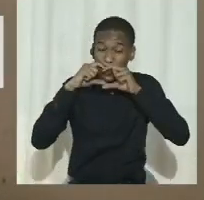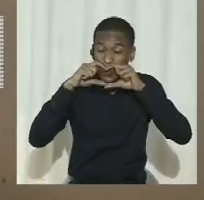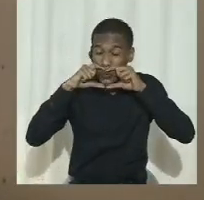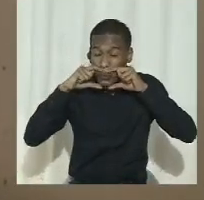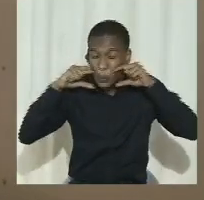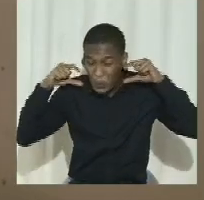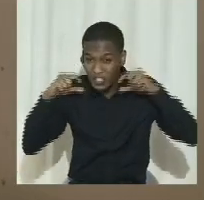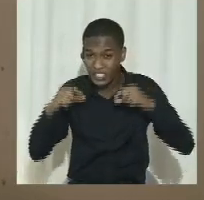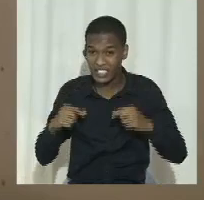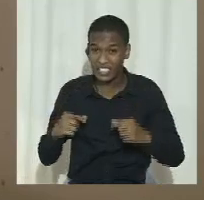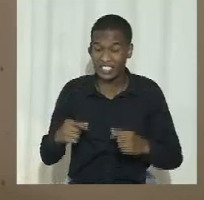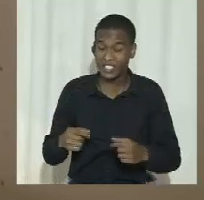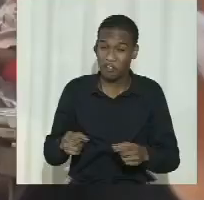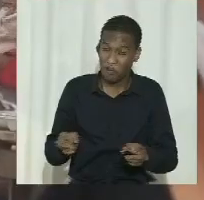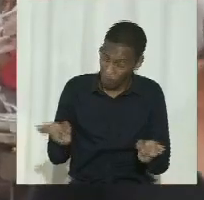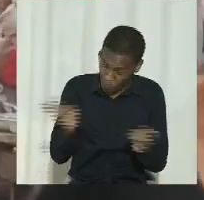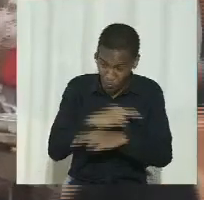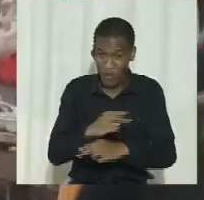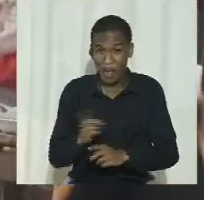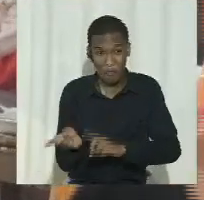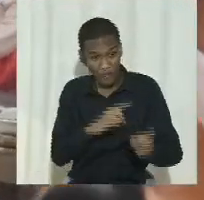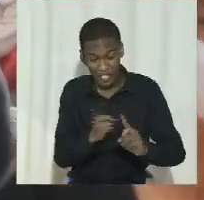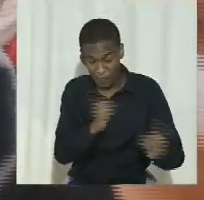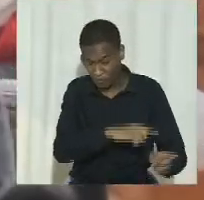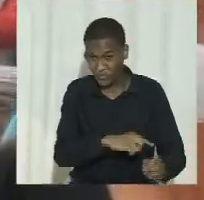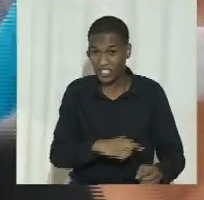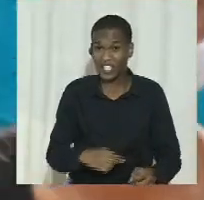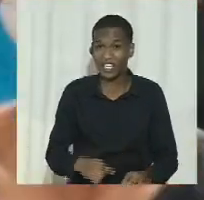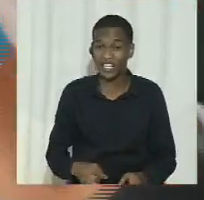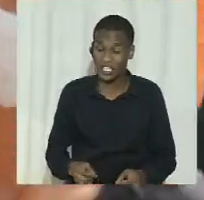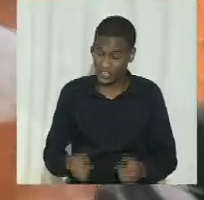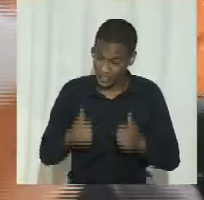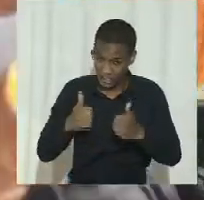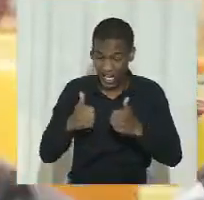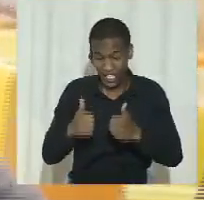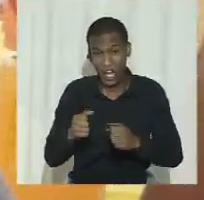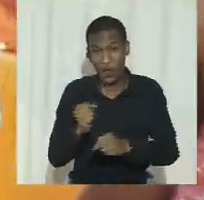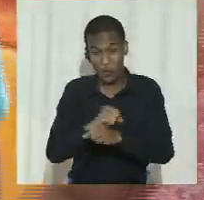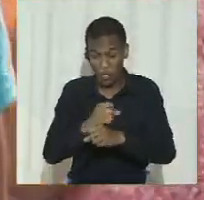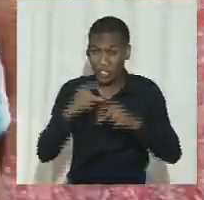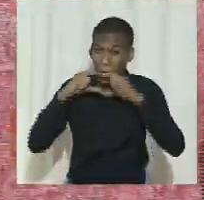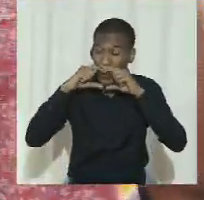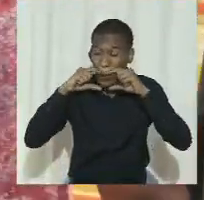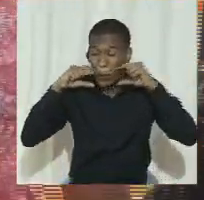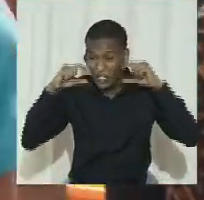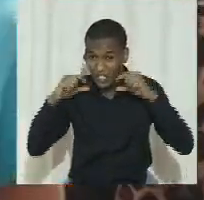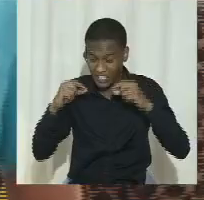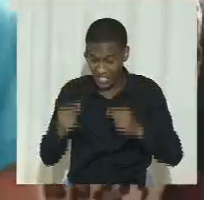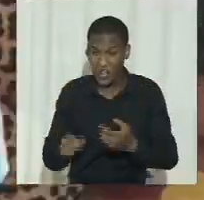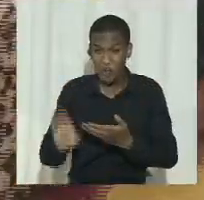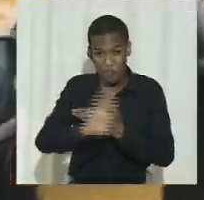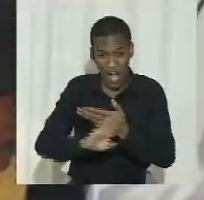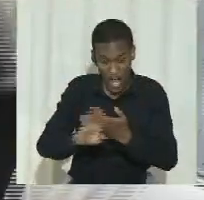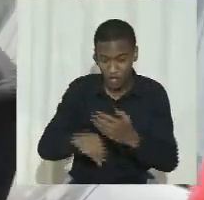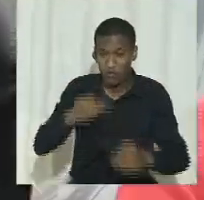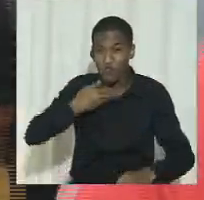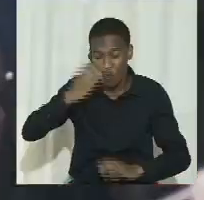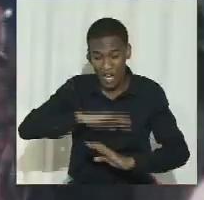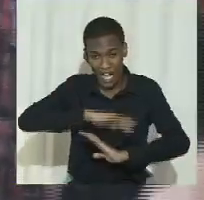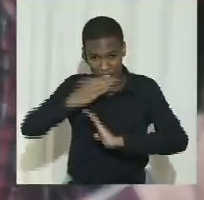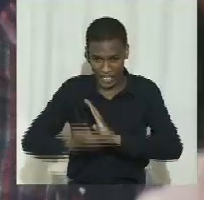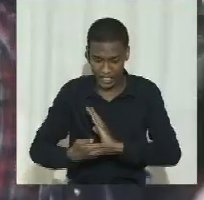io fa le olona ihany koa. Dia tiana zany tsy maintsy manao sakrifisy tsika rehetra manetry tena zany